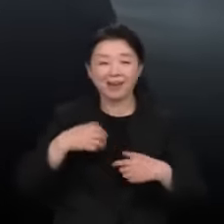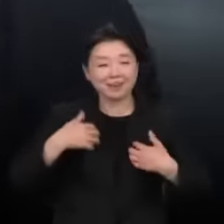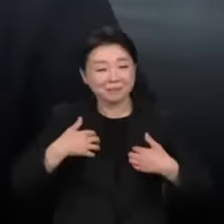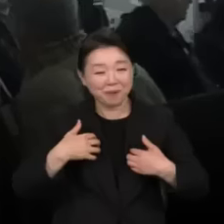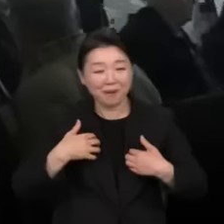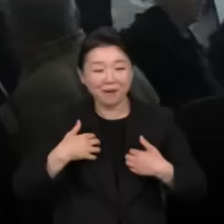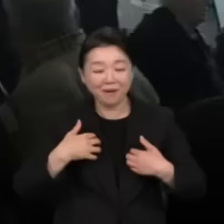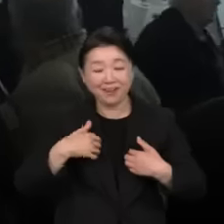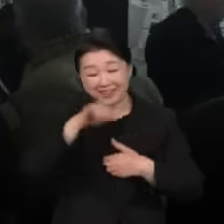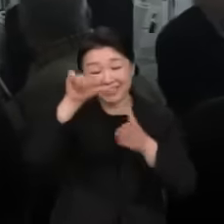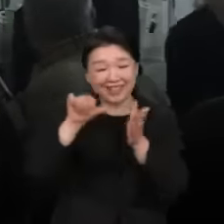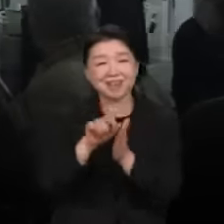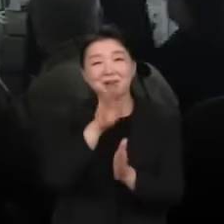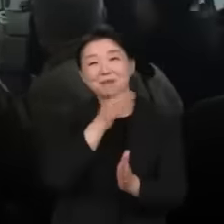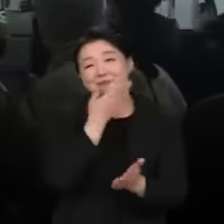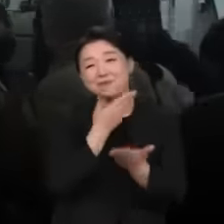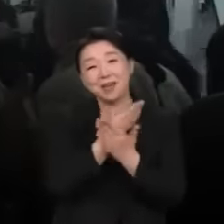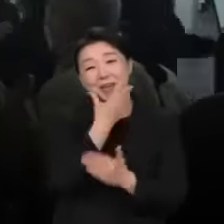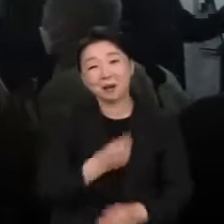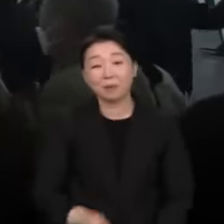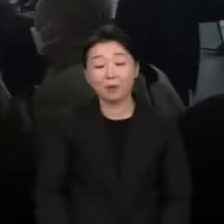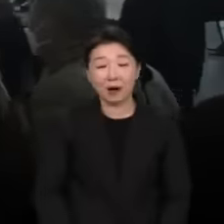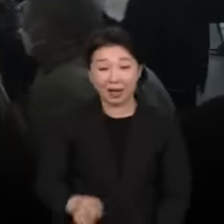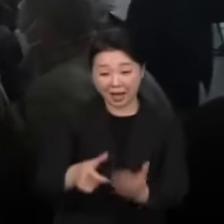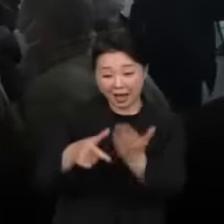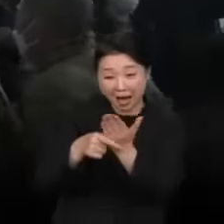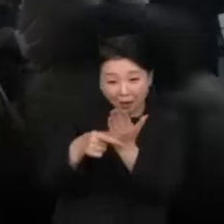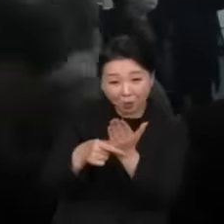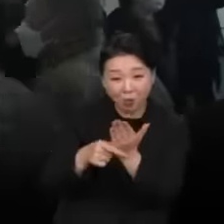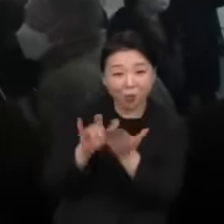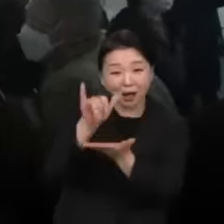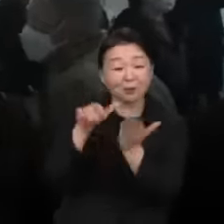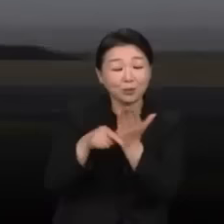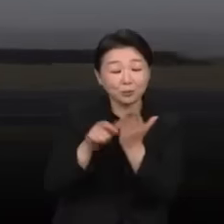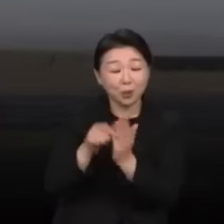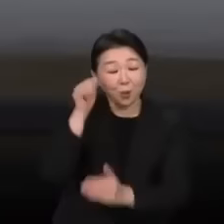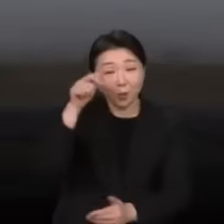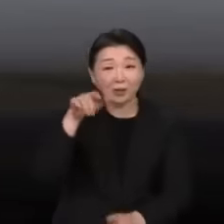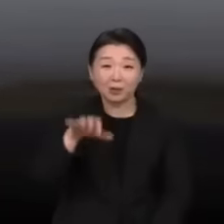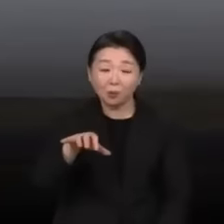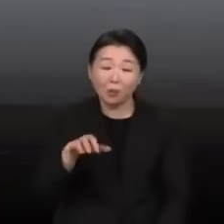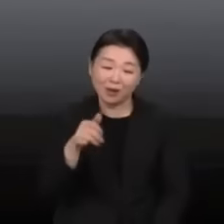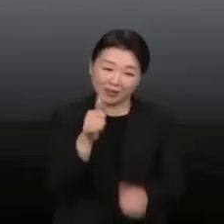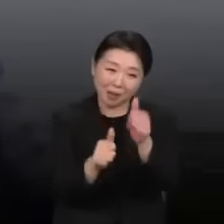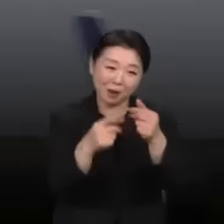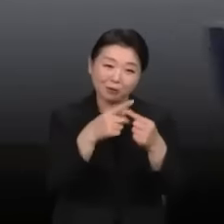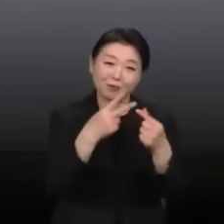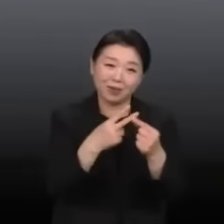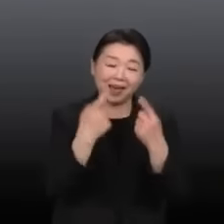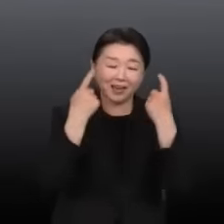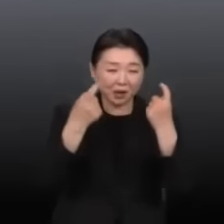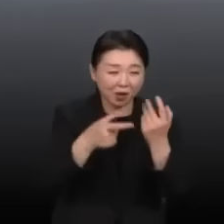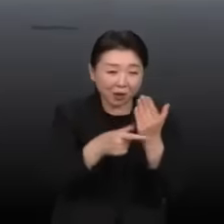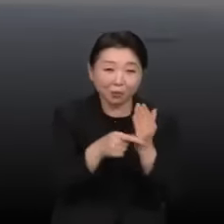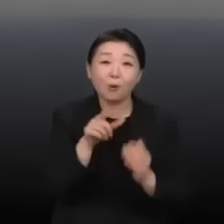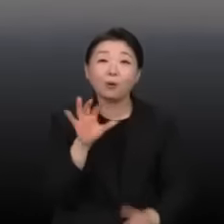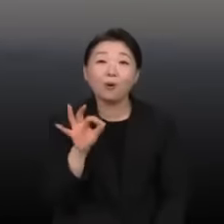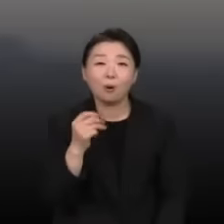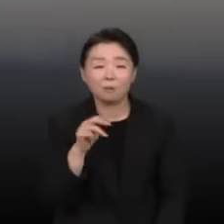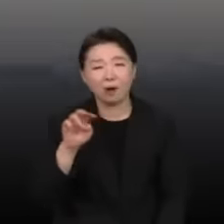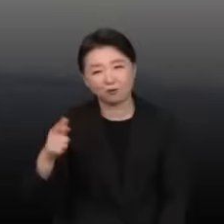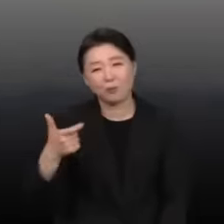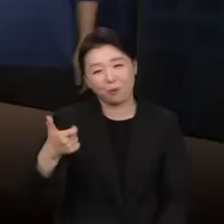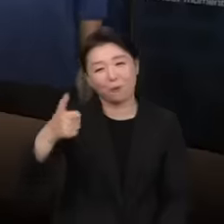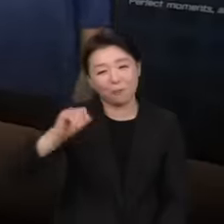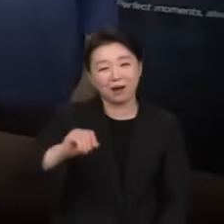だと思うんで. 항공료와 호텔 숙박비, 여기에 서울 개막전 두 경기까지 여행 패키지 가격은 650만 원에